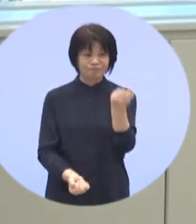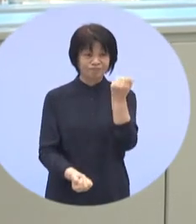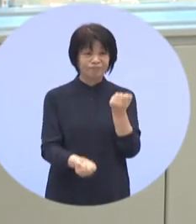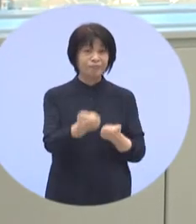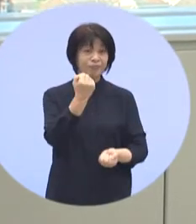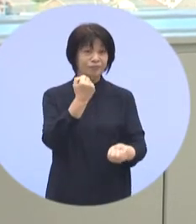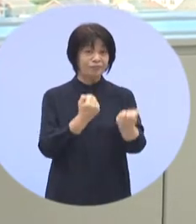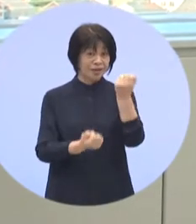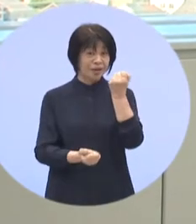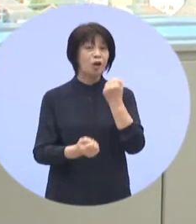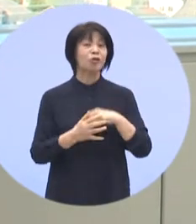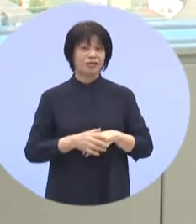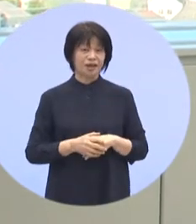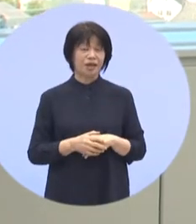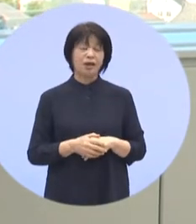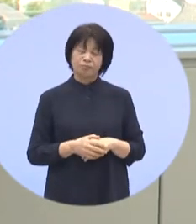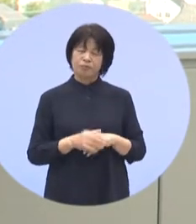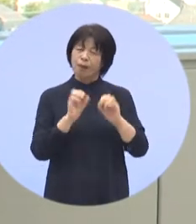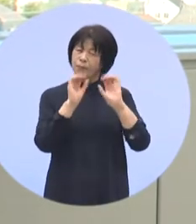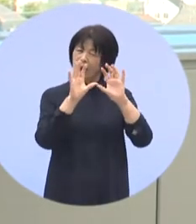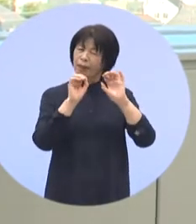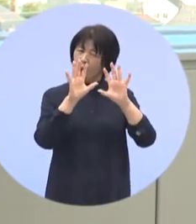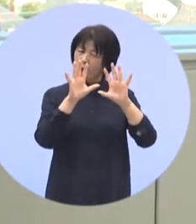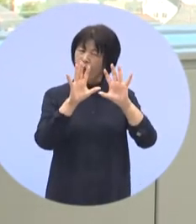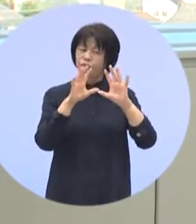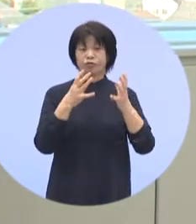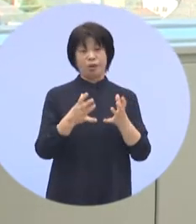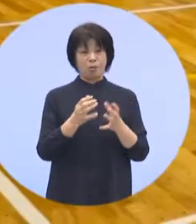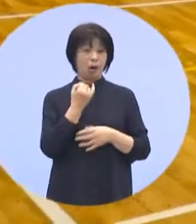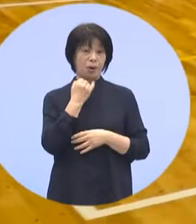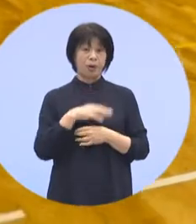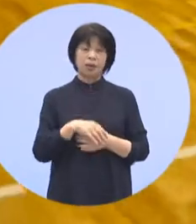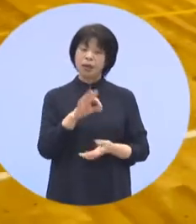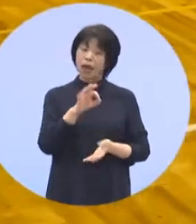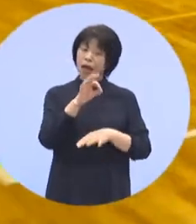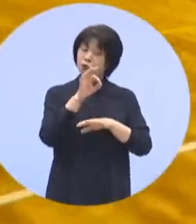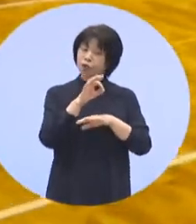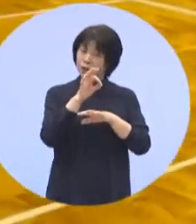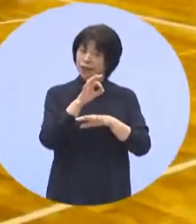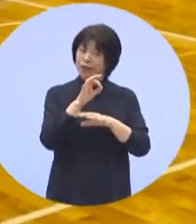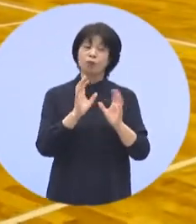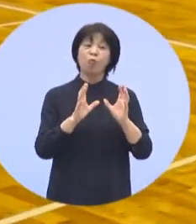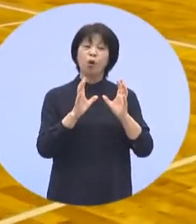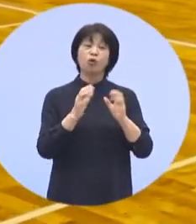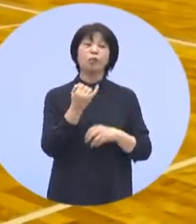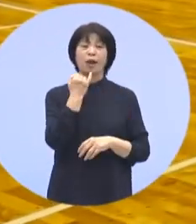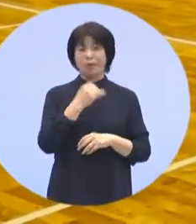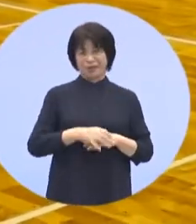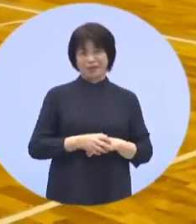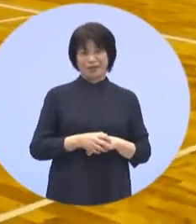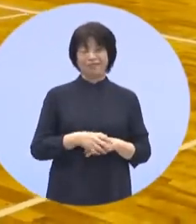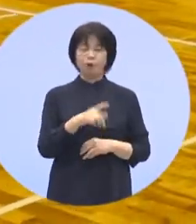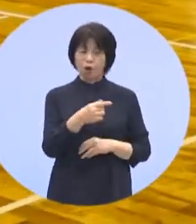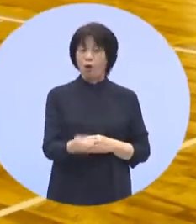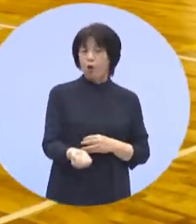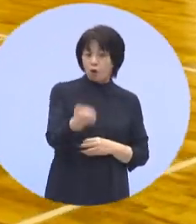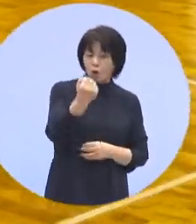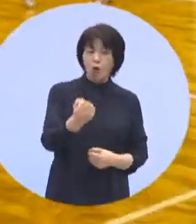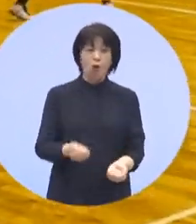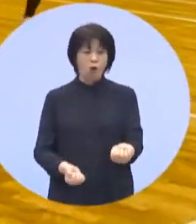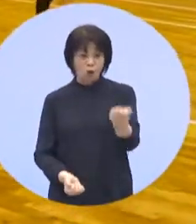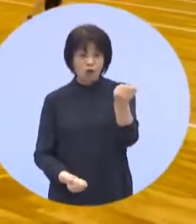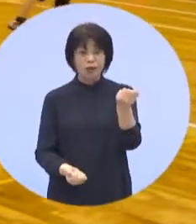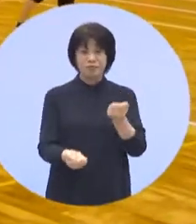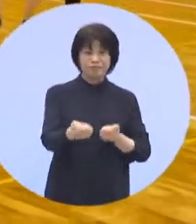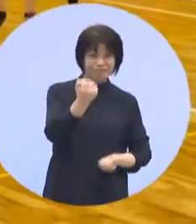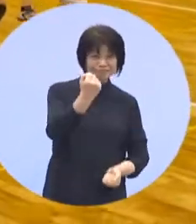バレーボールでもいいですし、少し軽いボールでもいいんですけど、片手ずっと片手とか交互とかっていう風に